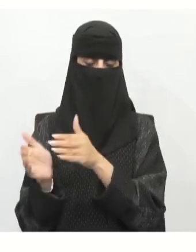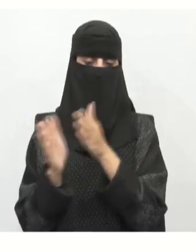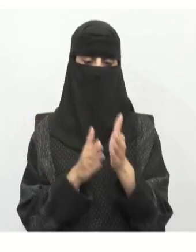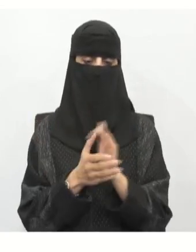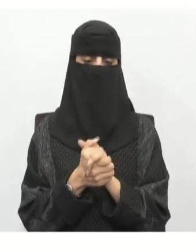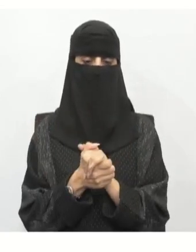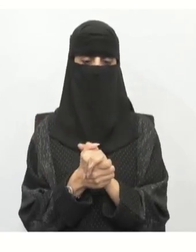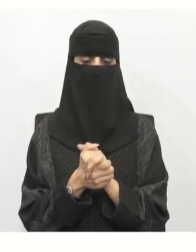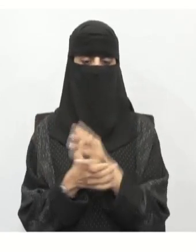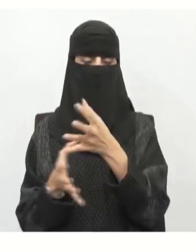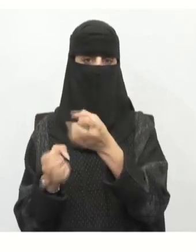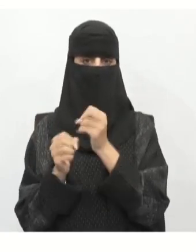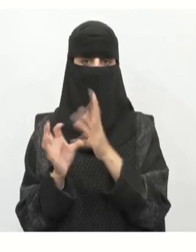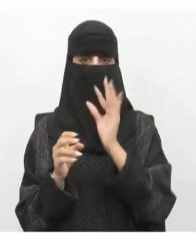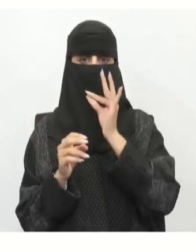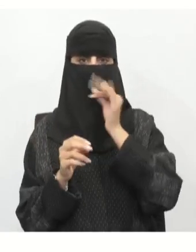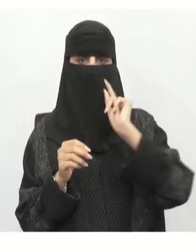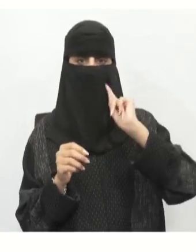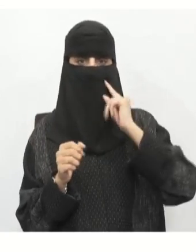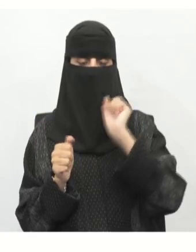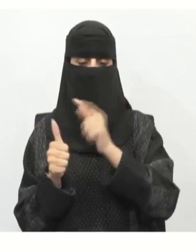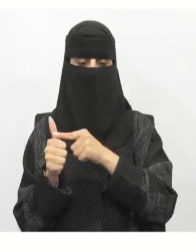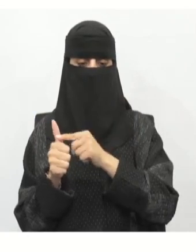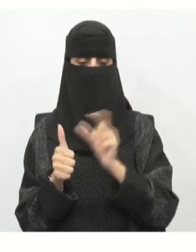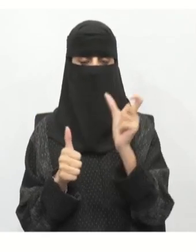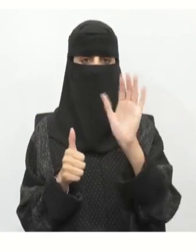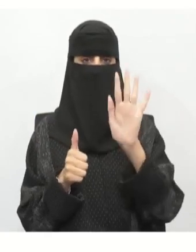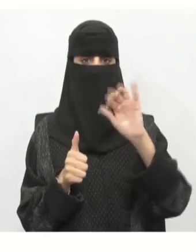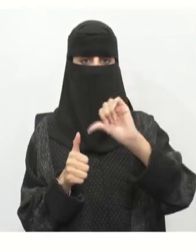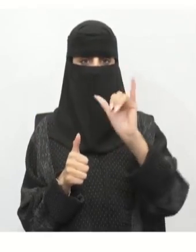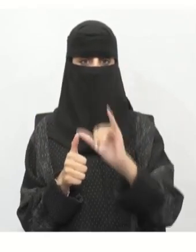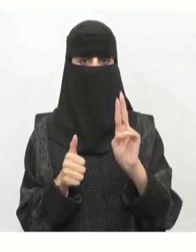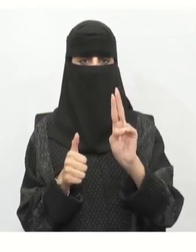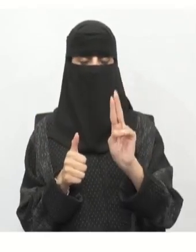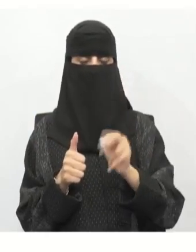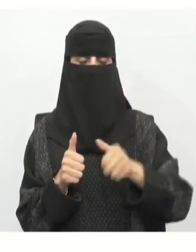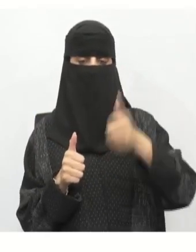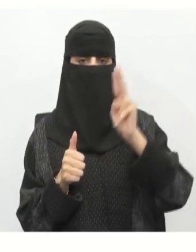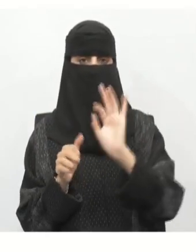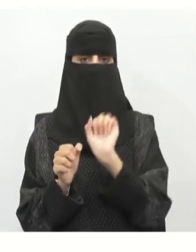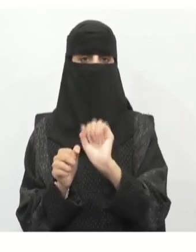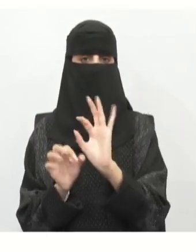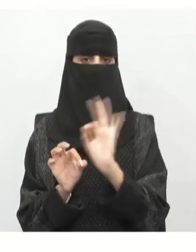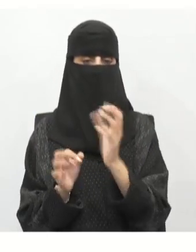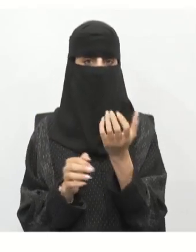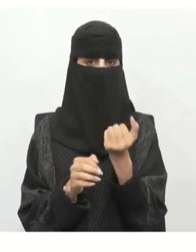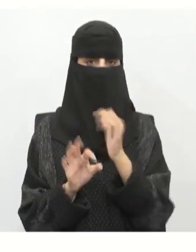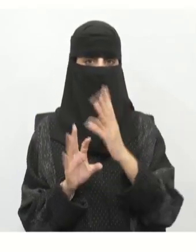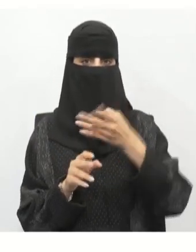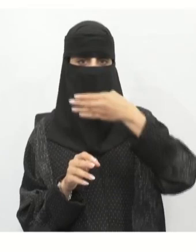مصادرها سكريات نشويات هيا بنا الى الفيتامينات والاملاح